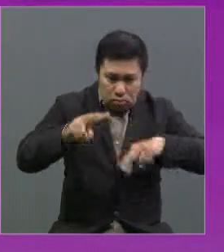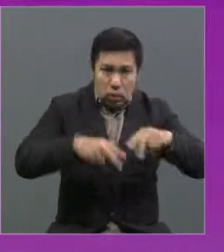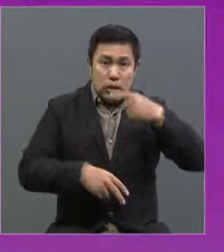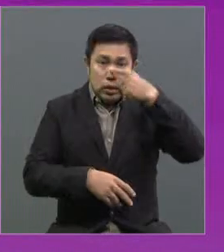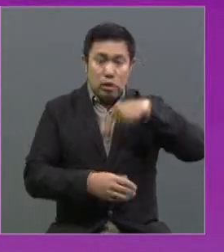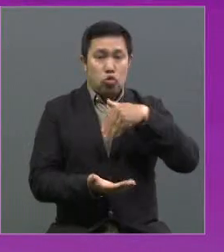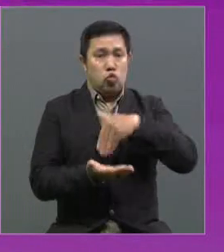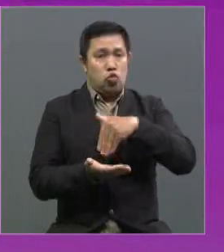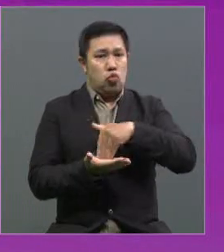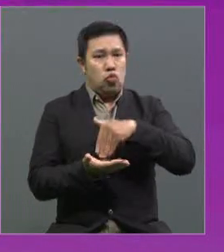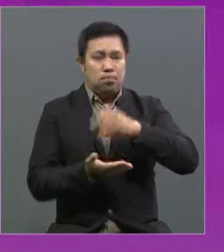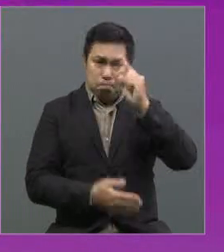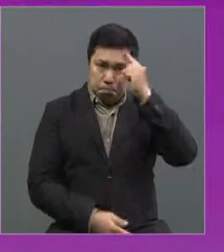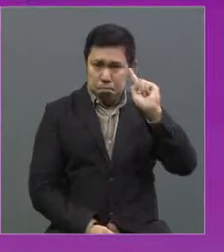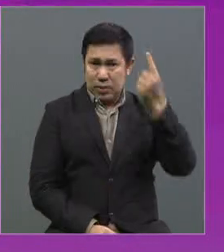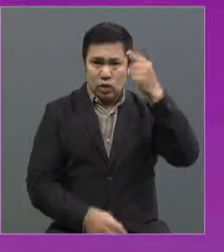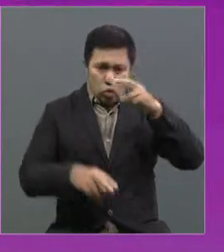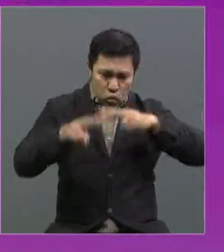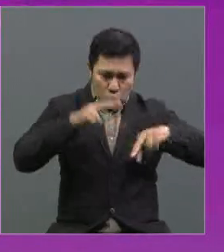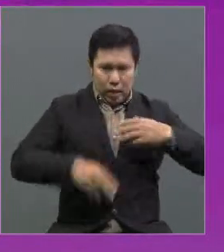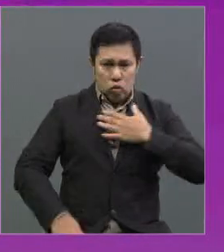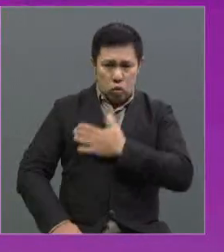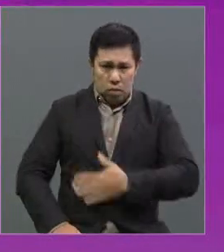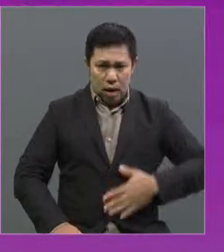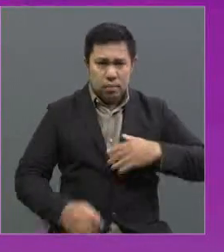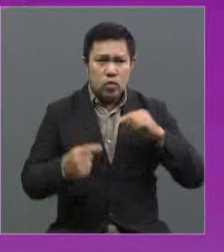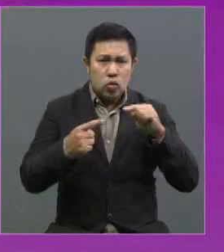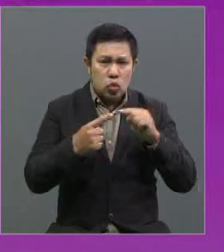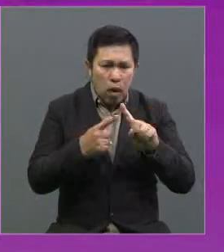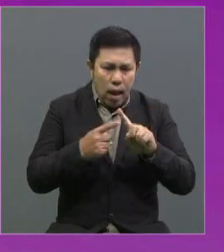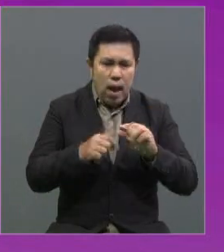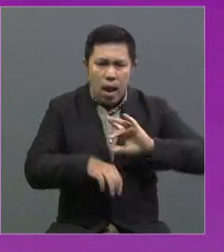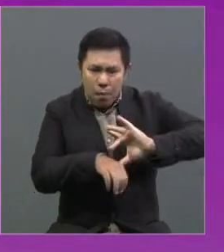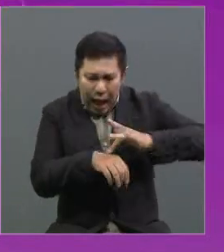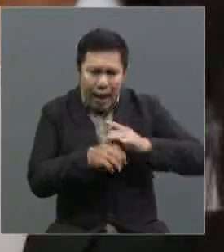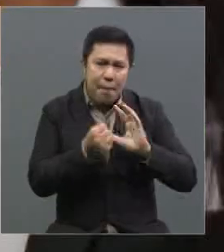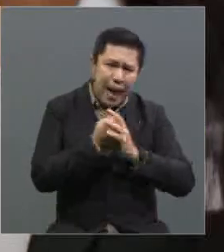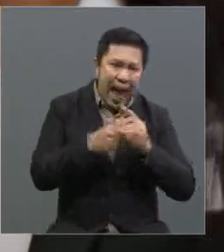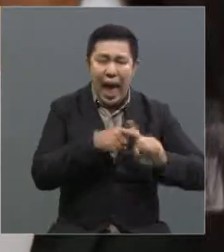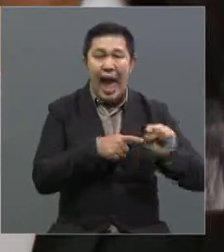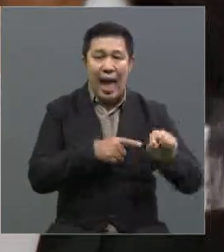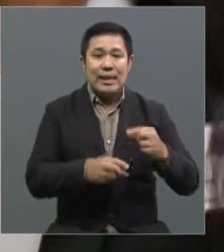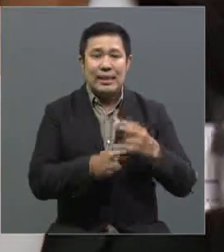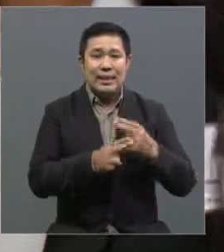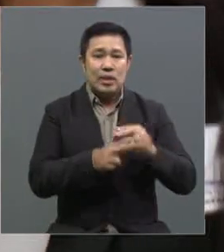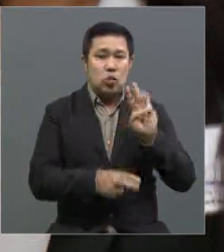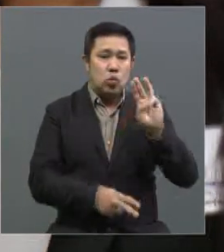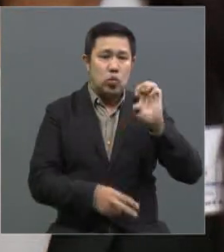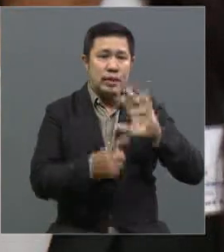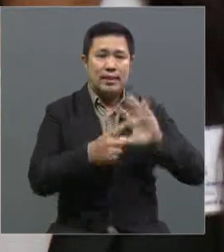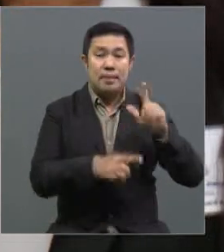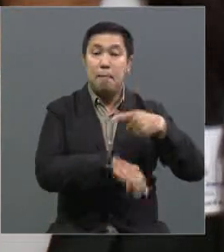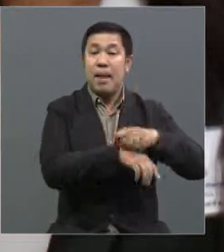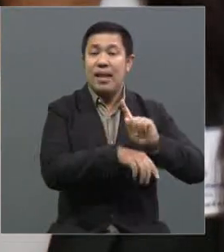ไทยจะได้เป็นศูนย์กลางนวัตกรรมยกระดับการดูแลสุขภาพด้วยพืชสมุนไพรเหล่านี้ครับซึ่งทางด้านคุณวิเชียรศรีสุดครับประธาน